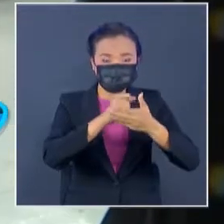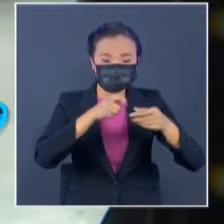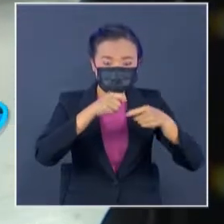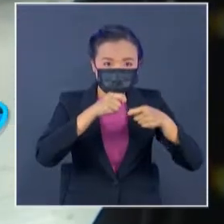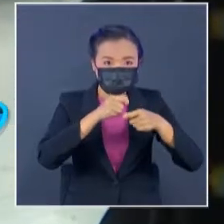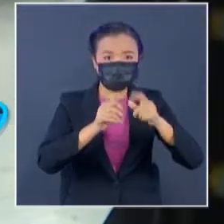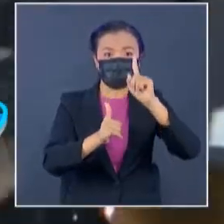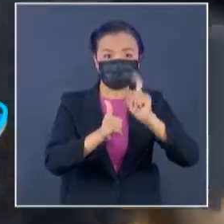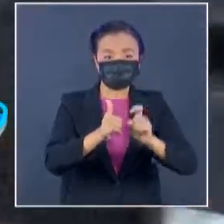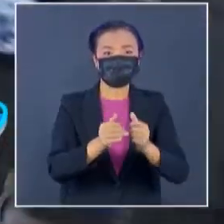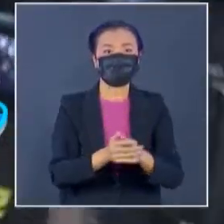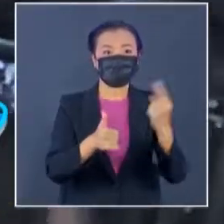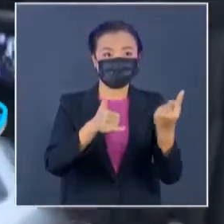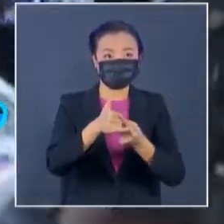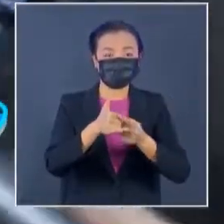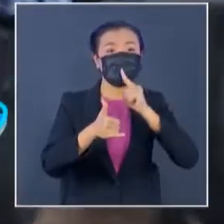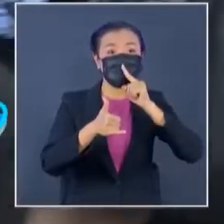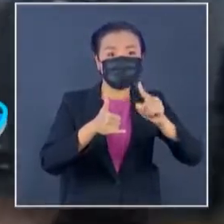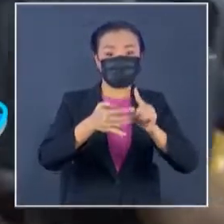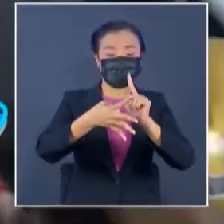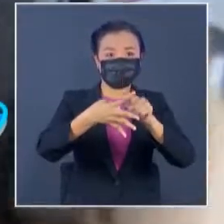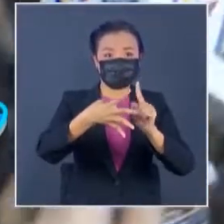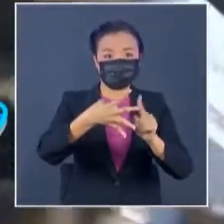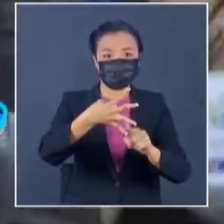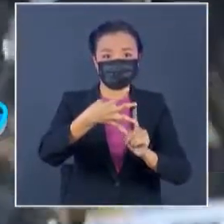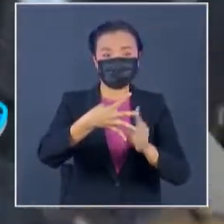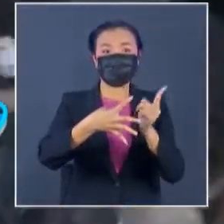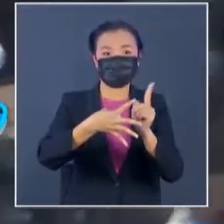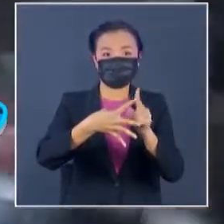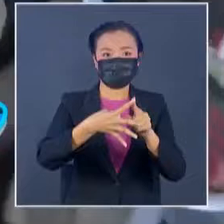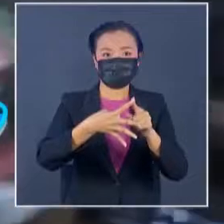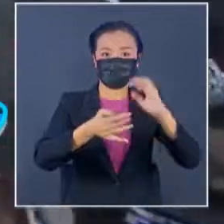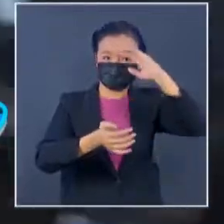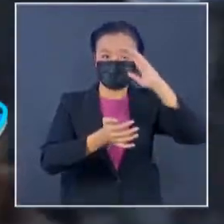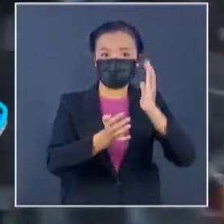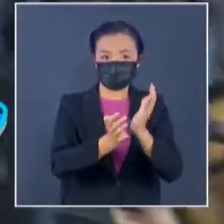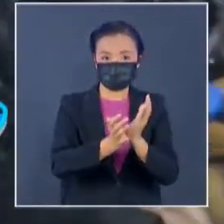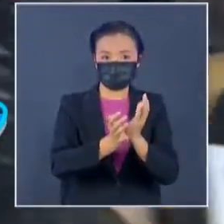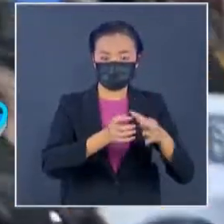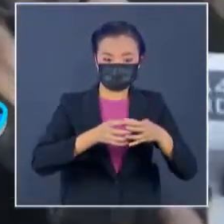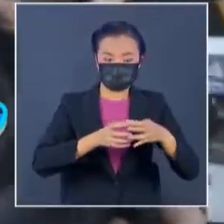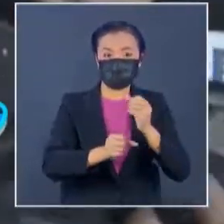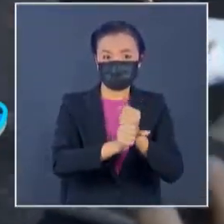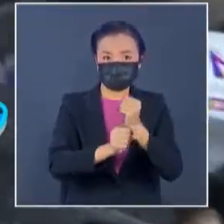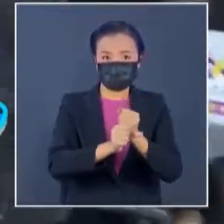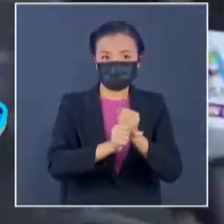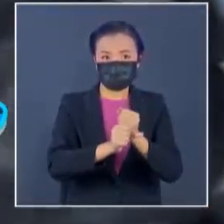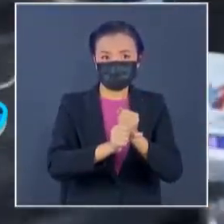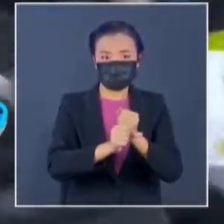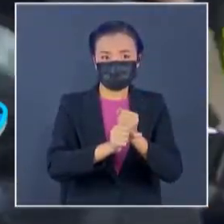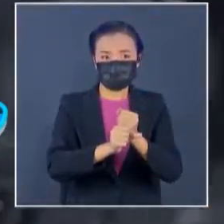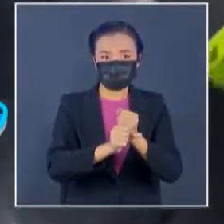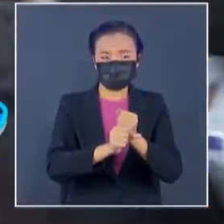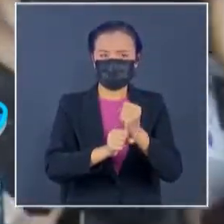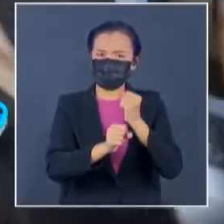ยถูกฟ้องรวม4ข้อหาข้อหาสำคัญก็คือเป็นเจ้าพนักงานร่วมการปฏิบัติหรือละเว้นการปฏิบัติหน้า